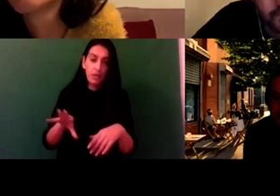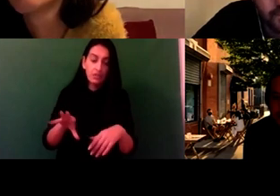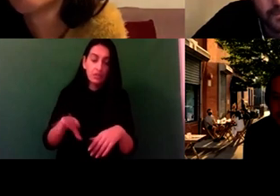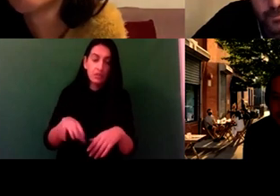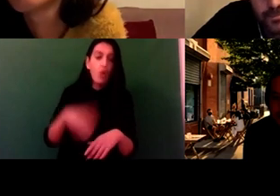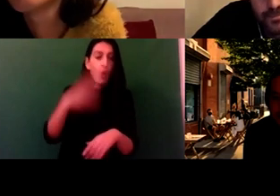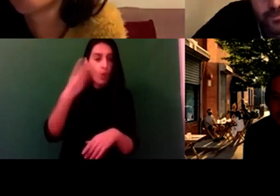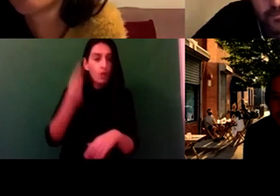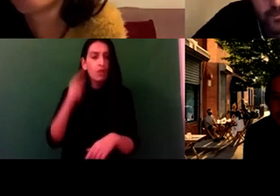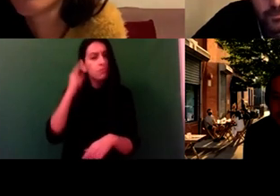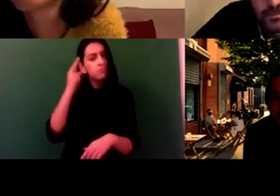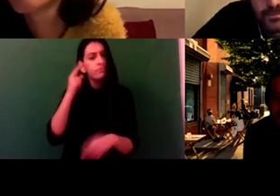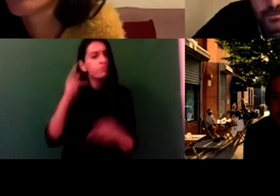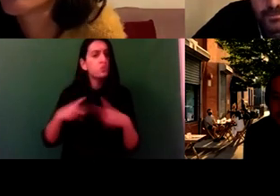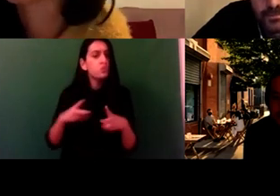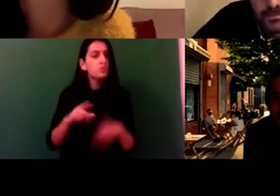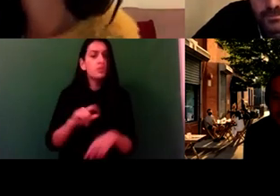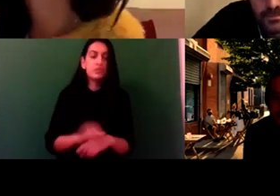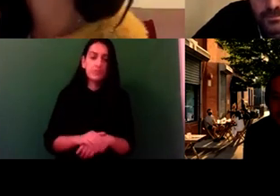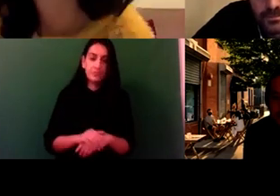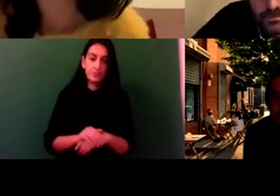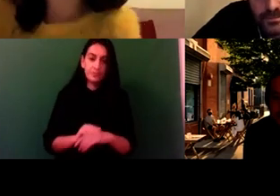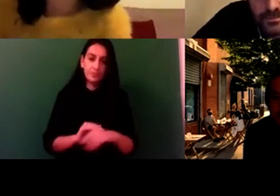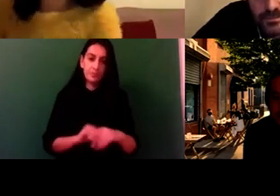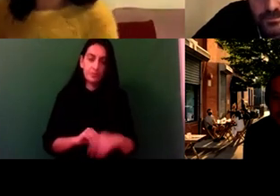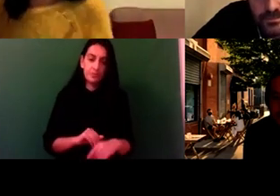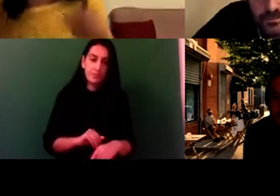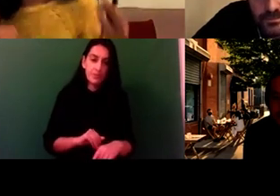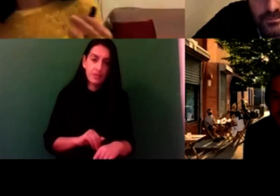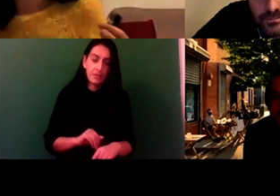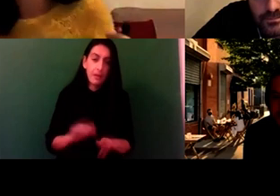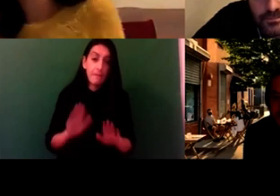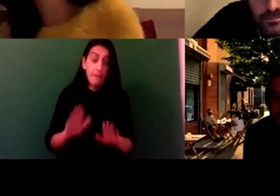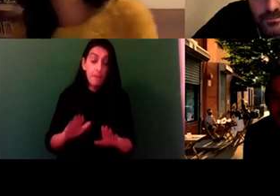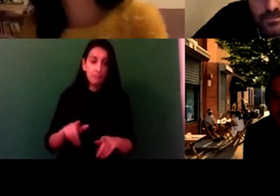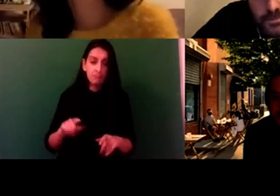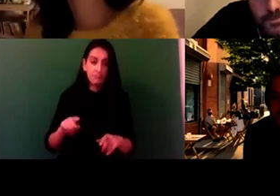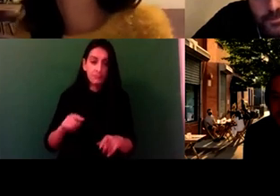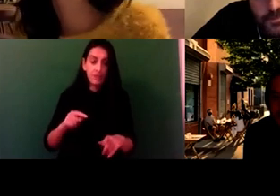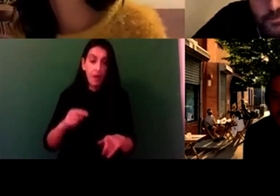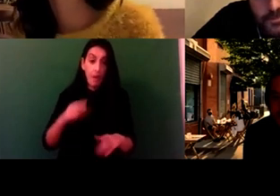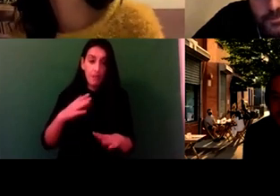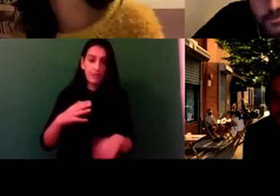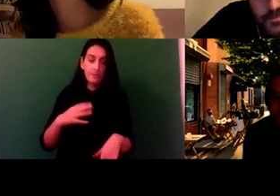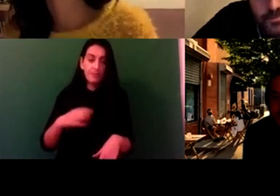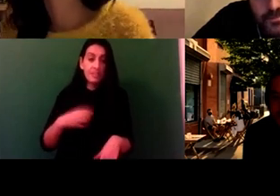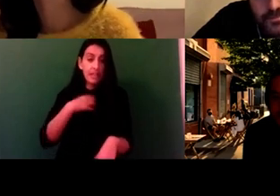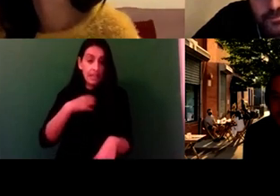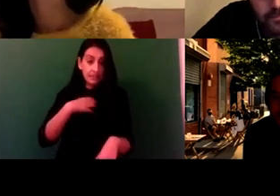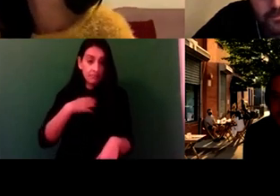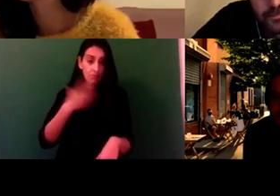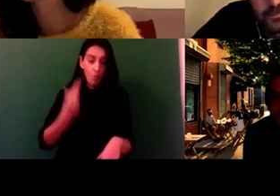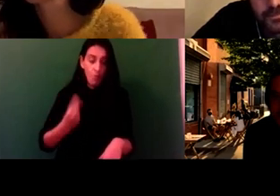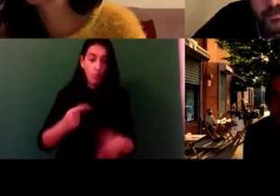Hani dijital platformları da o anlamda kullanmak ama sahada birebir bedenen de olmak biraz daha farklı bir mecra o anlamda.